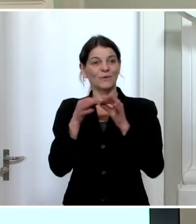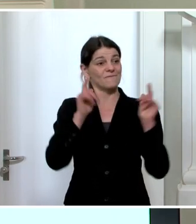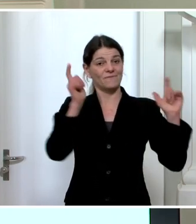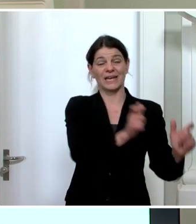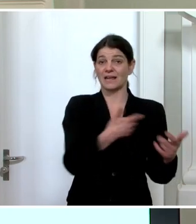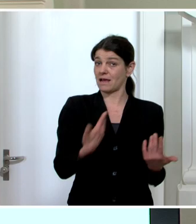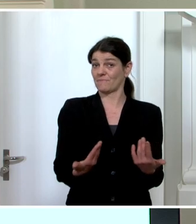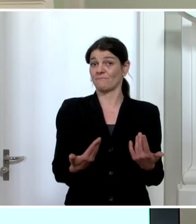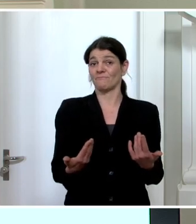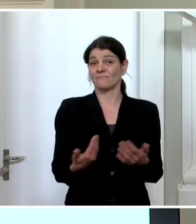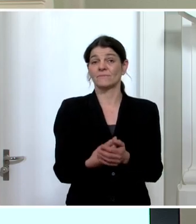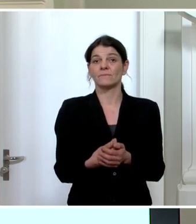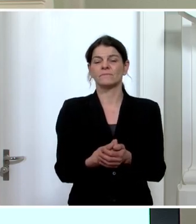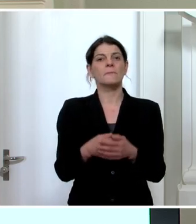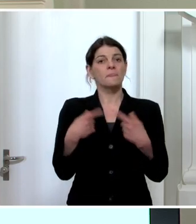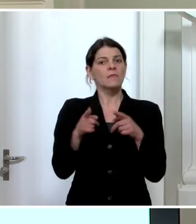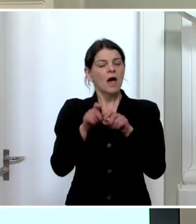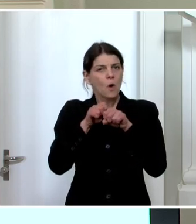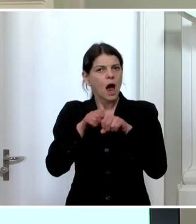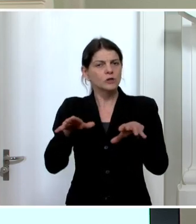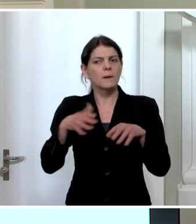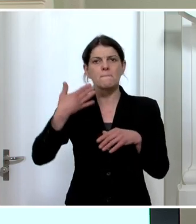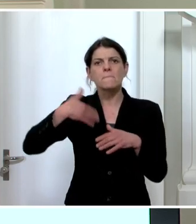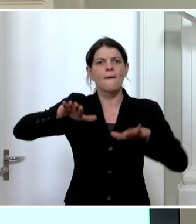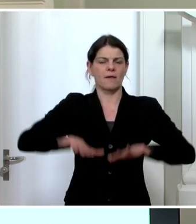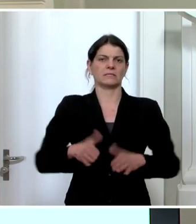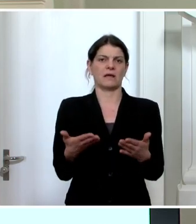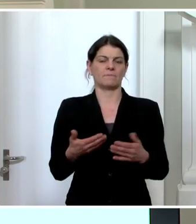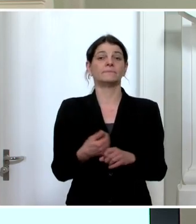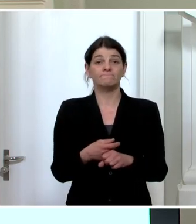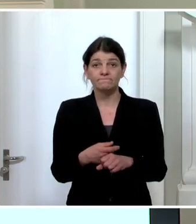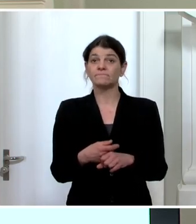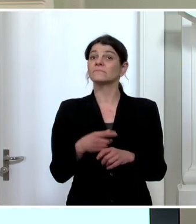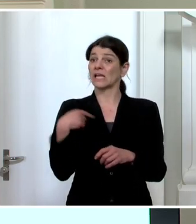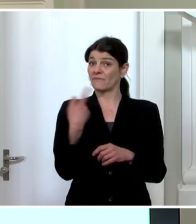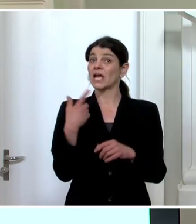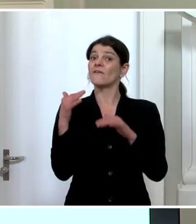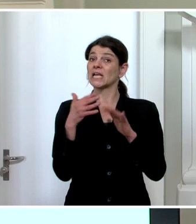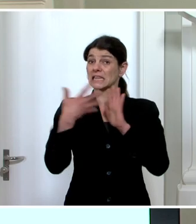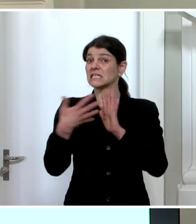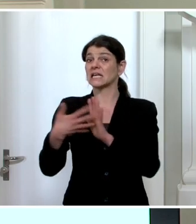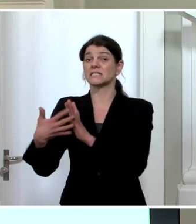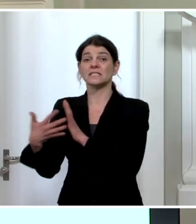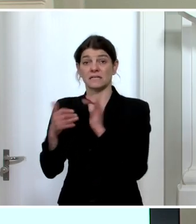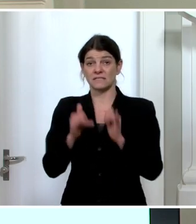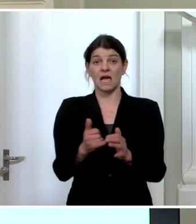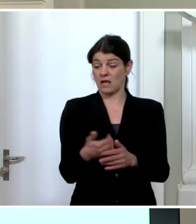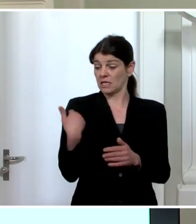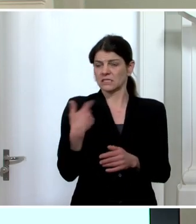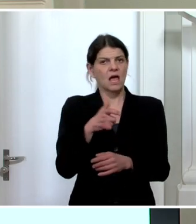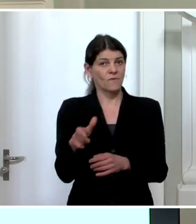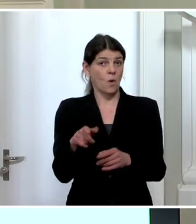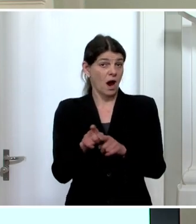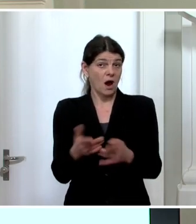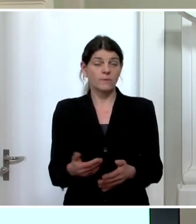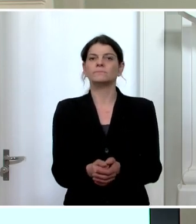und natürlich die Ausbreitungsgeschwindigkeit bremsen. Also wir haben bei uns sehr viel getestet, jetzt gerade in der letzten Woche. Und